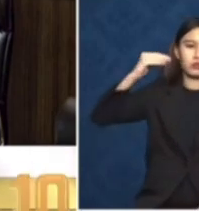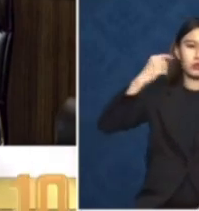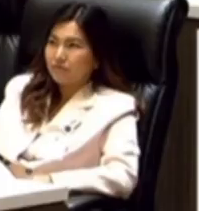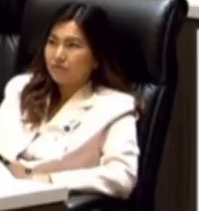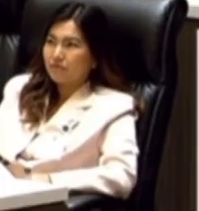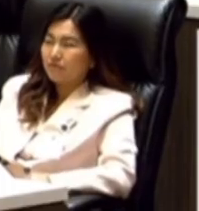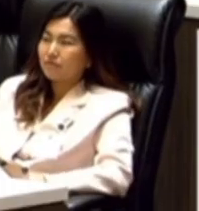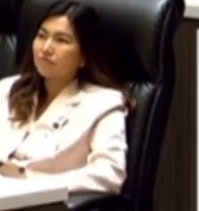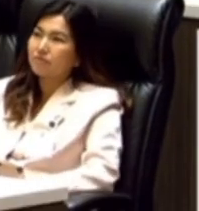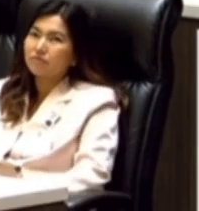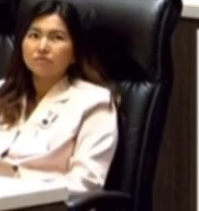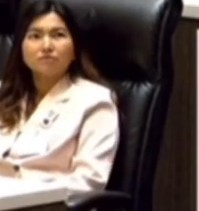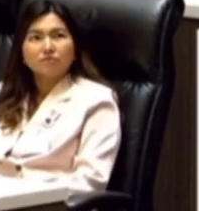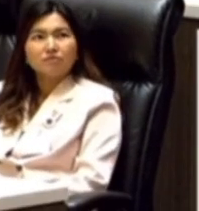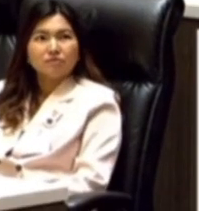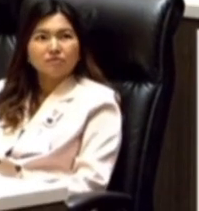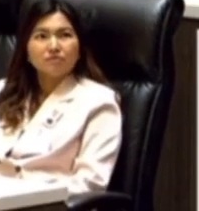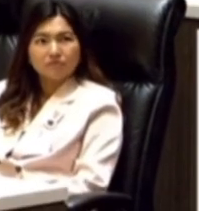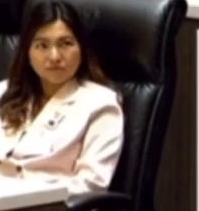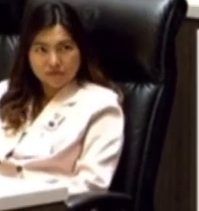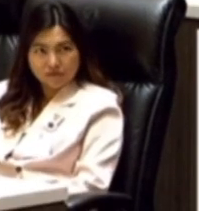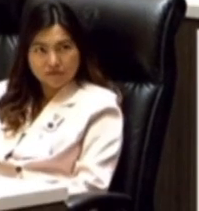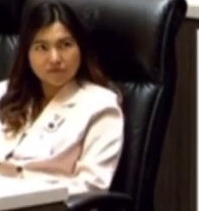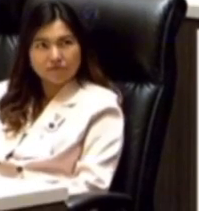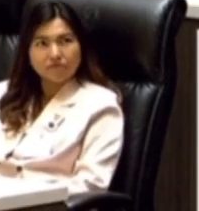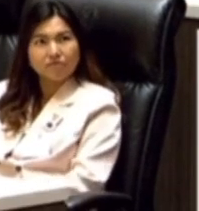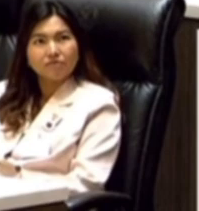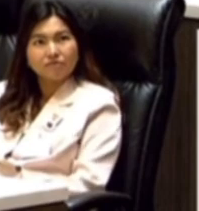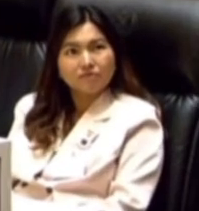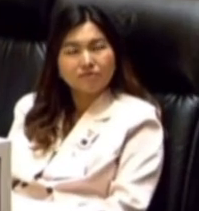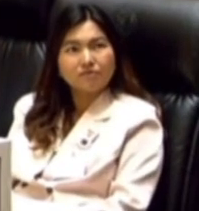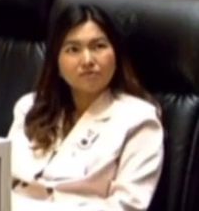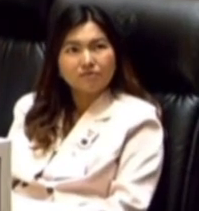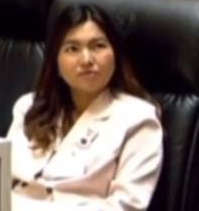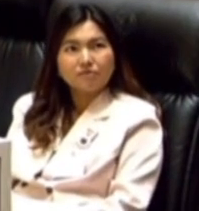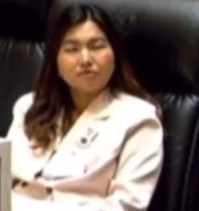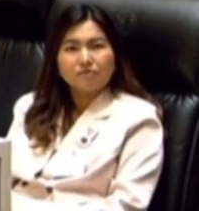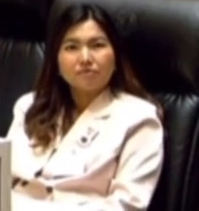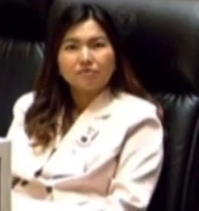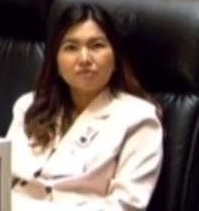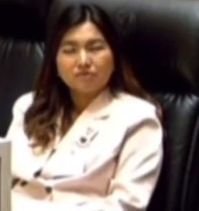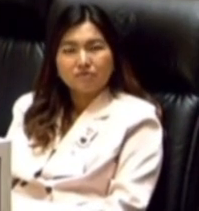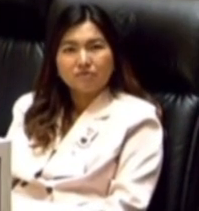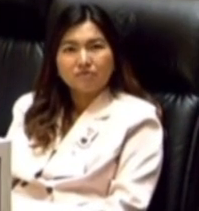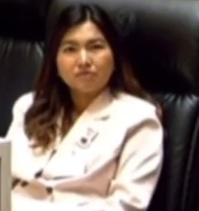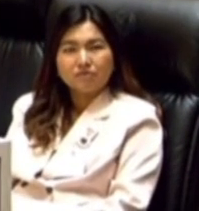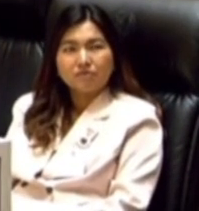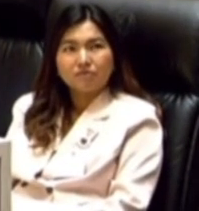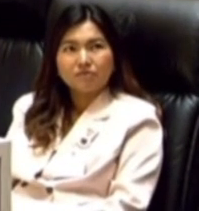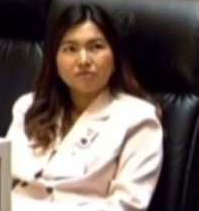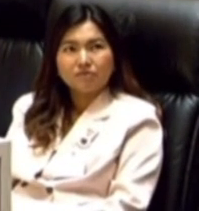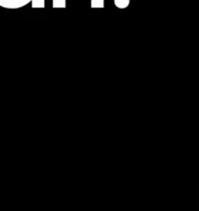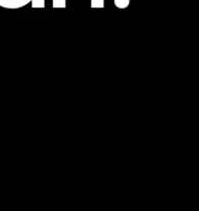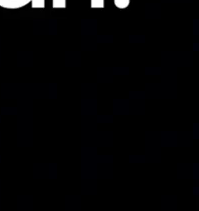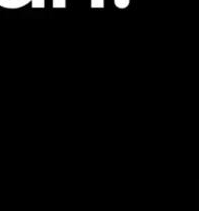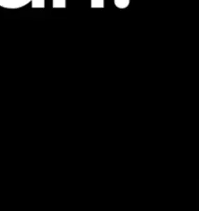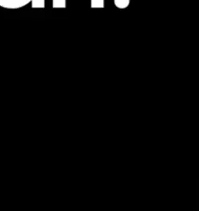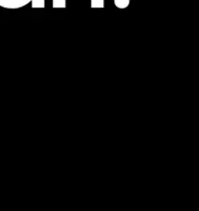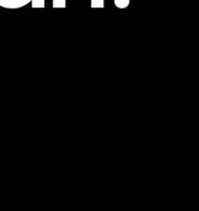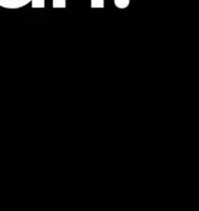ไม่ก้าฝันมีรมตรีว่าการกระสูงศาธิการทชื่อวาเพิมคูณครับแต่การศึษาไทยเรามีแต่ถดถอยลาหัง